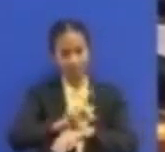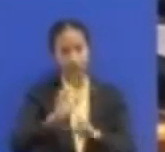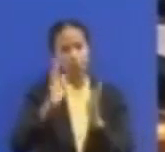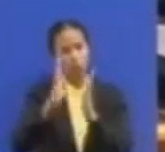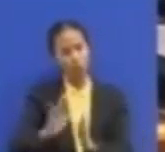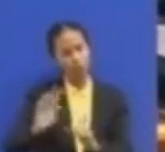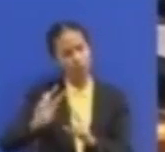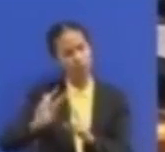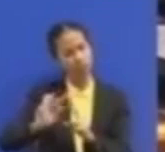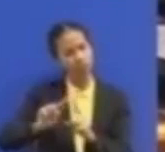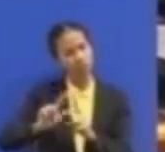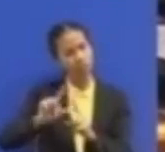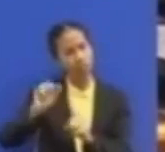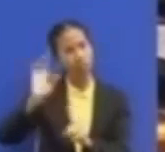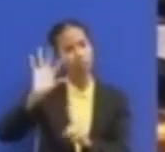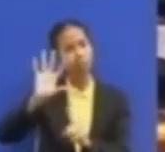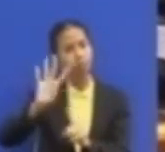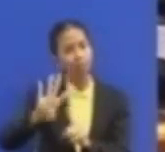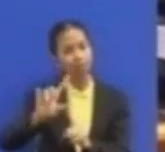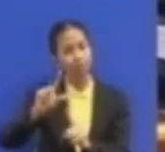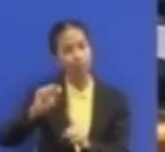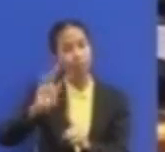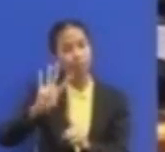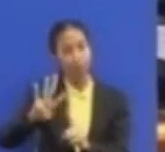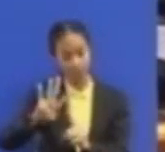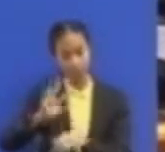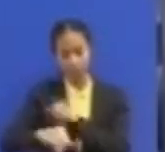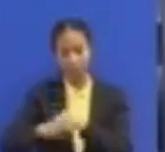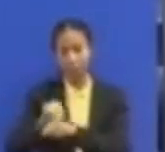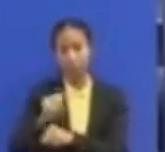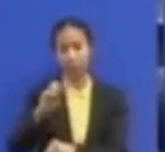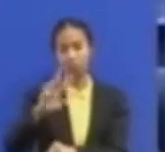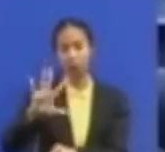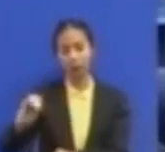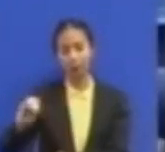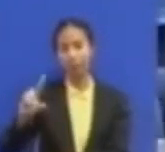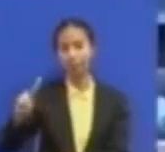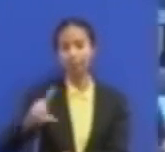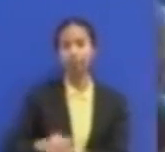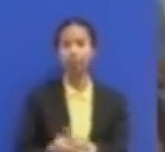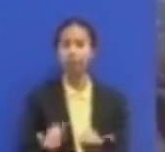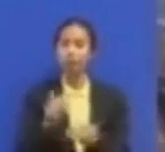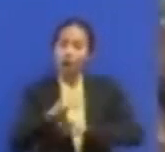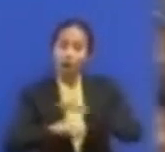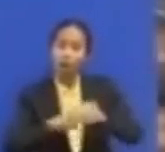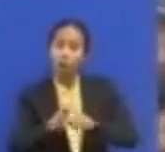24เมื่อปี2551ค่ะ ครับก็อายุเยอะนะครับ